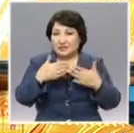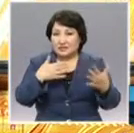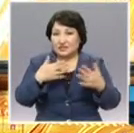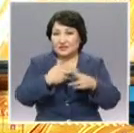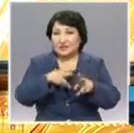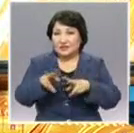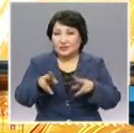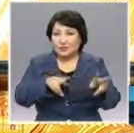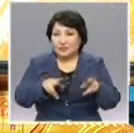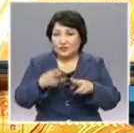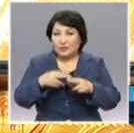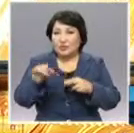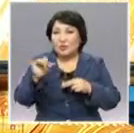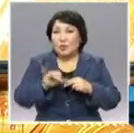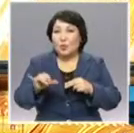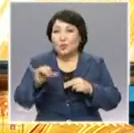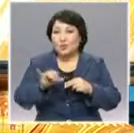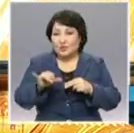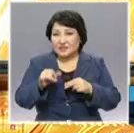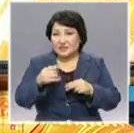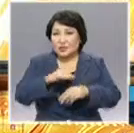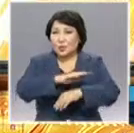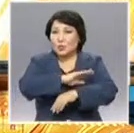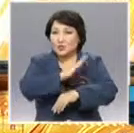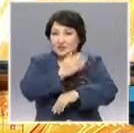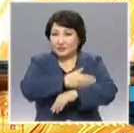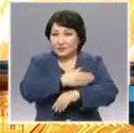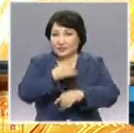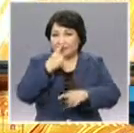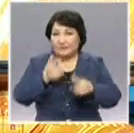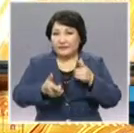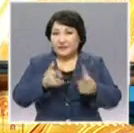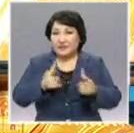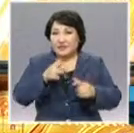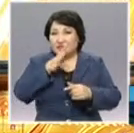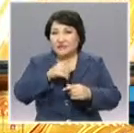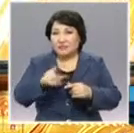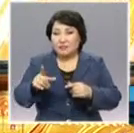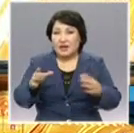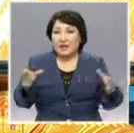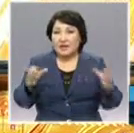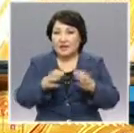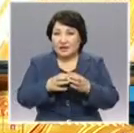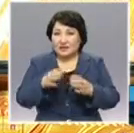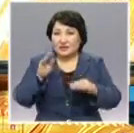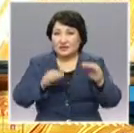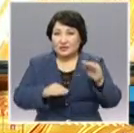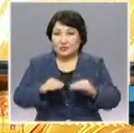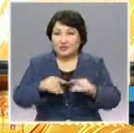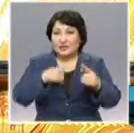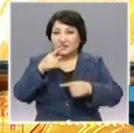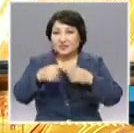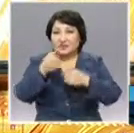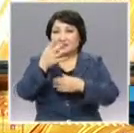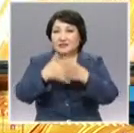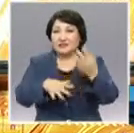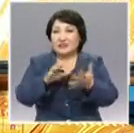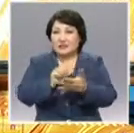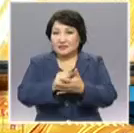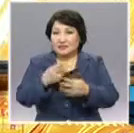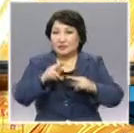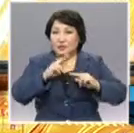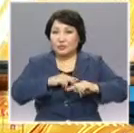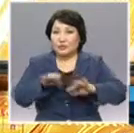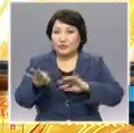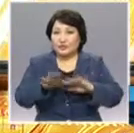по Уссурийской мы усилим в настоящее время. У нас бригада создана через центр занятости, мы эту работу проведем. Будем